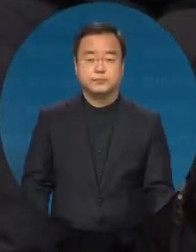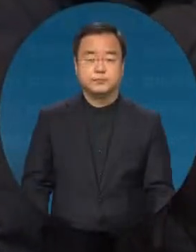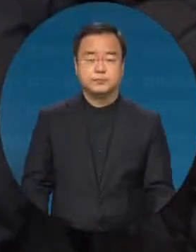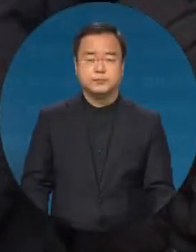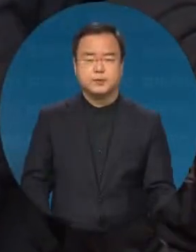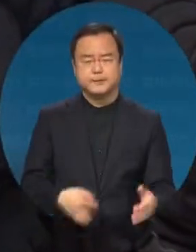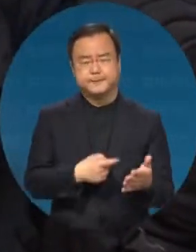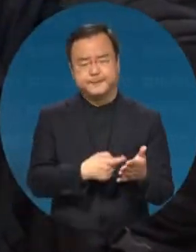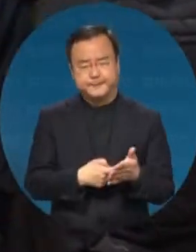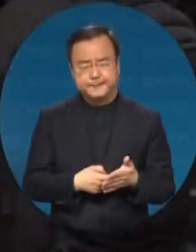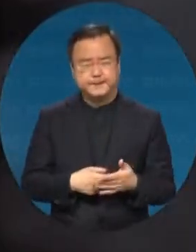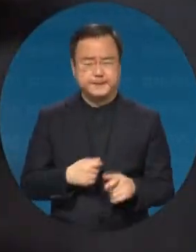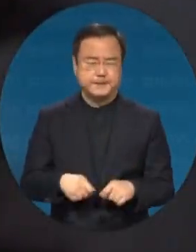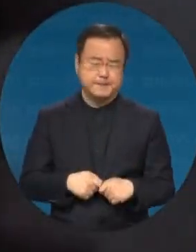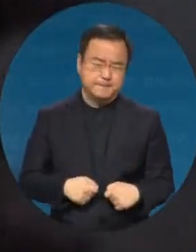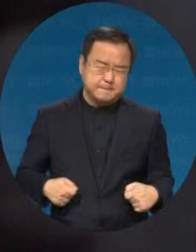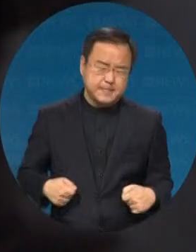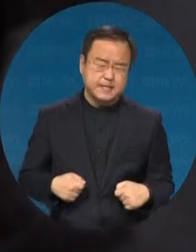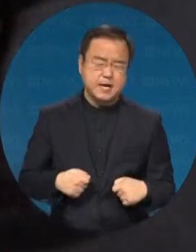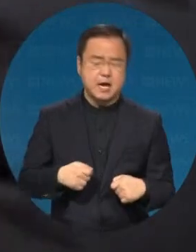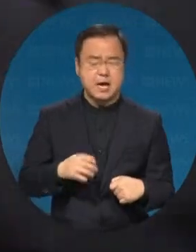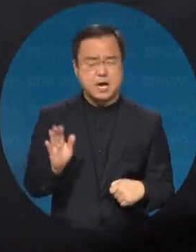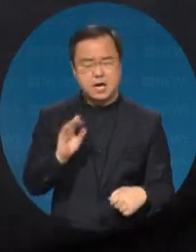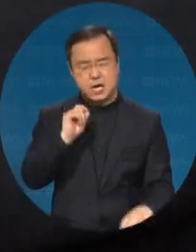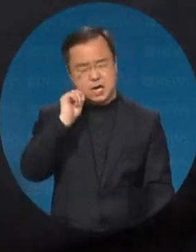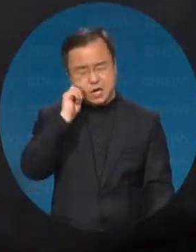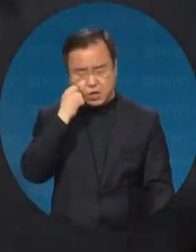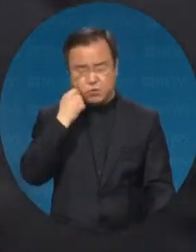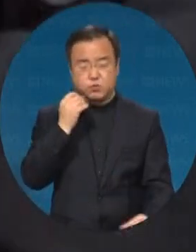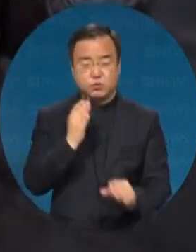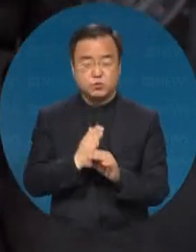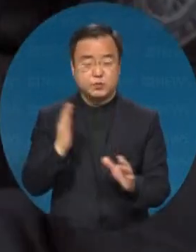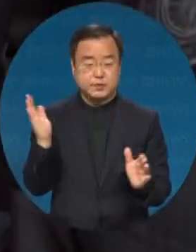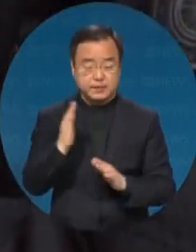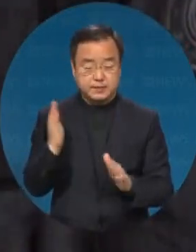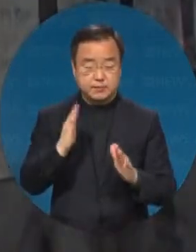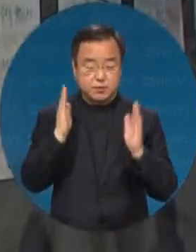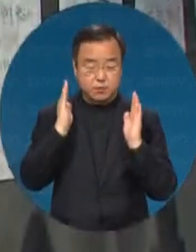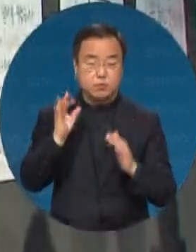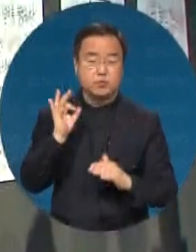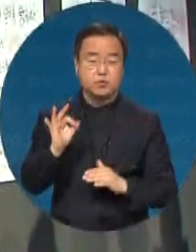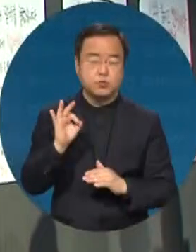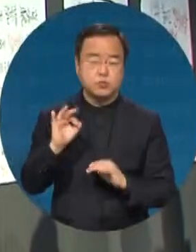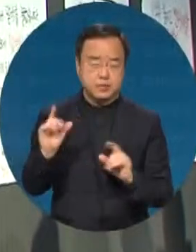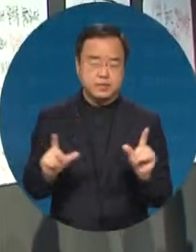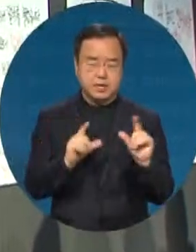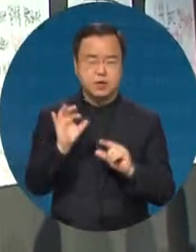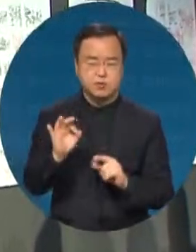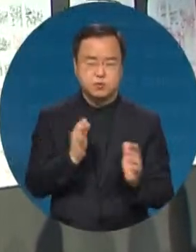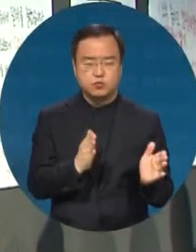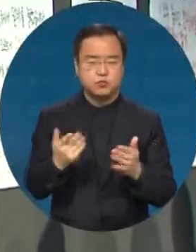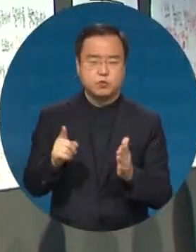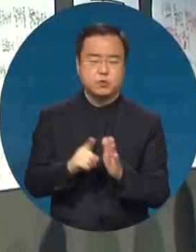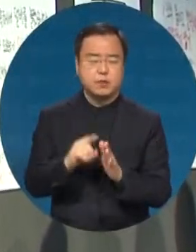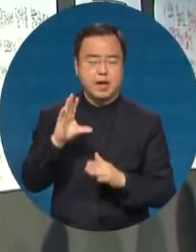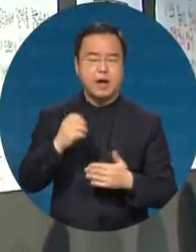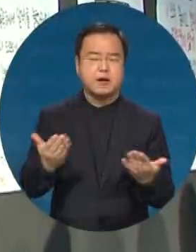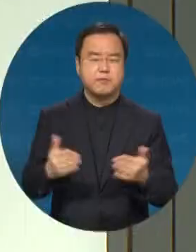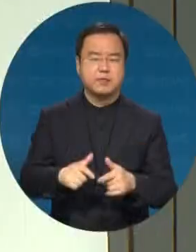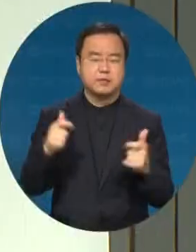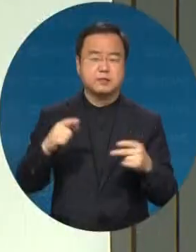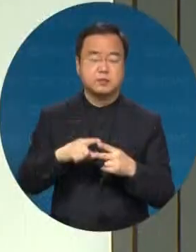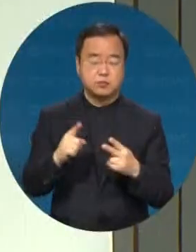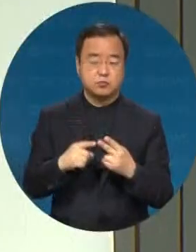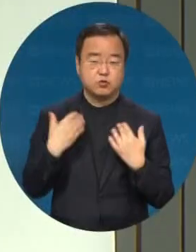허리띠를 졸라매도 역부족인 학생들은 학자금과 생활비를 마련하기 위해 아르바이트를 늘리거나 휴학까지 감행하고 있습니다